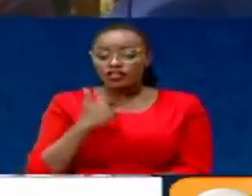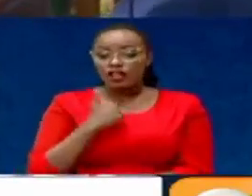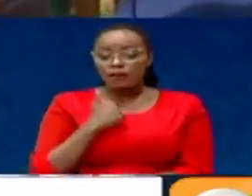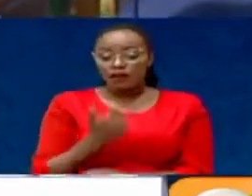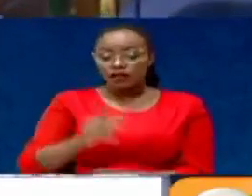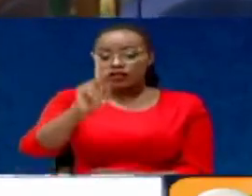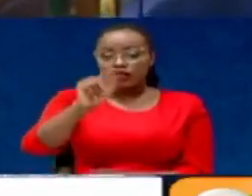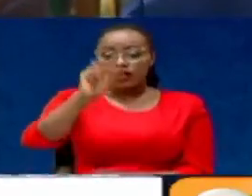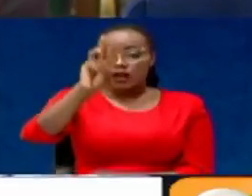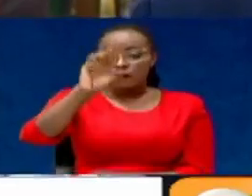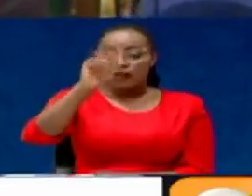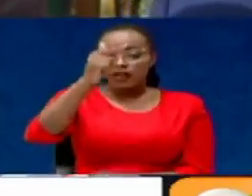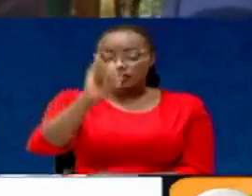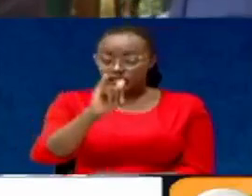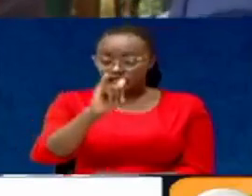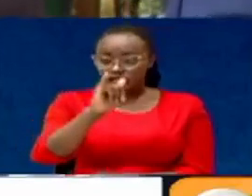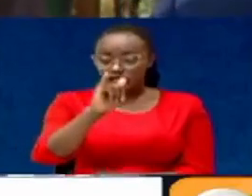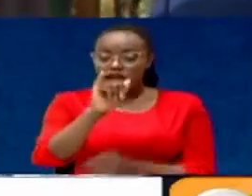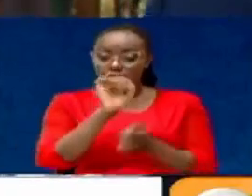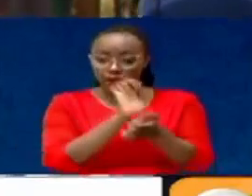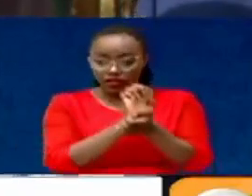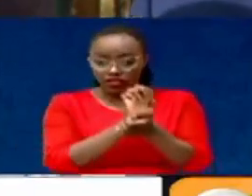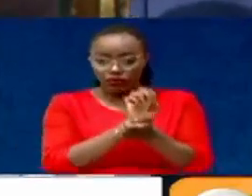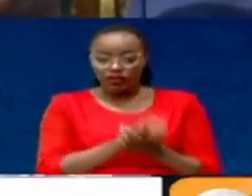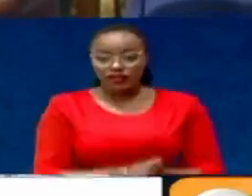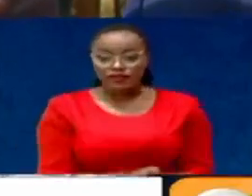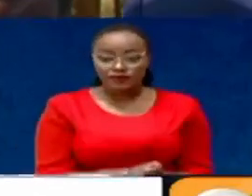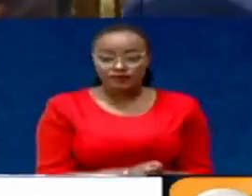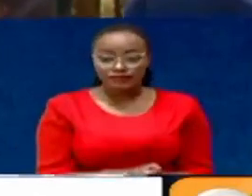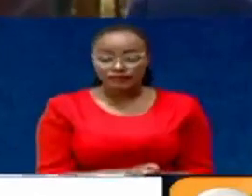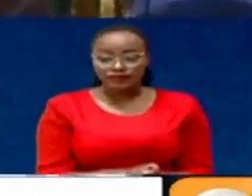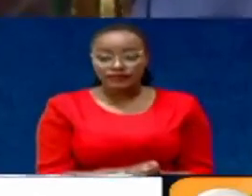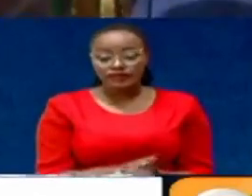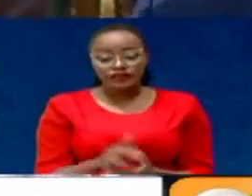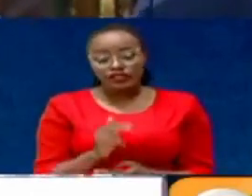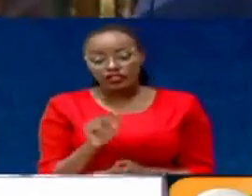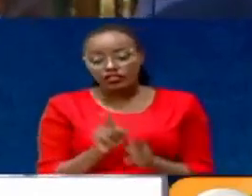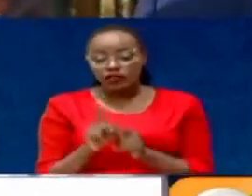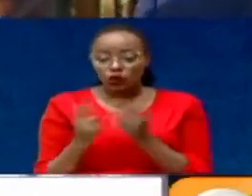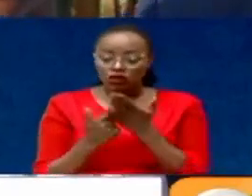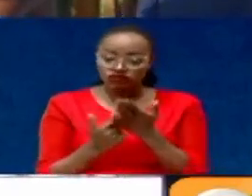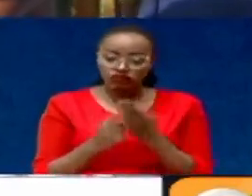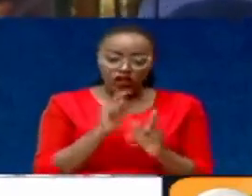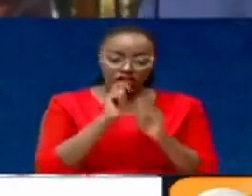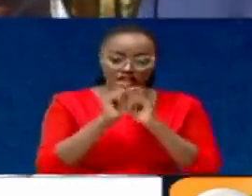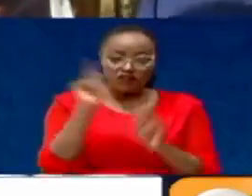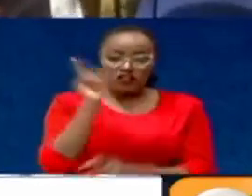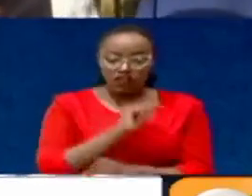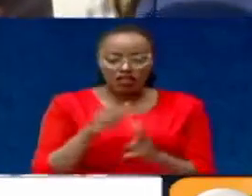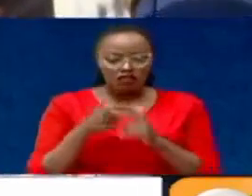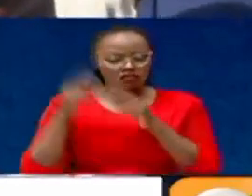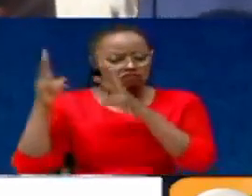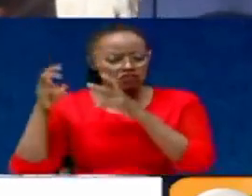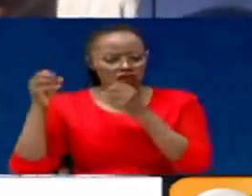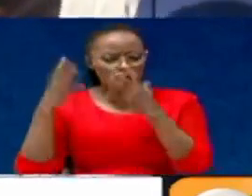kubwa yetu ya nchi ya Kenya inaitwa Kamiti Main Prison. Na tukaonjiana na akasikia